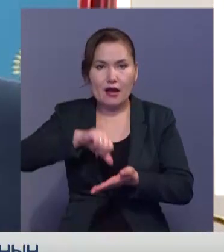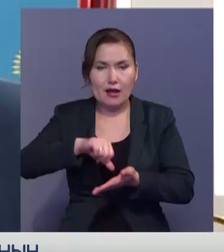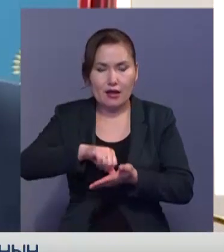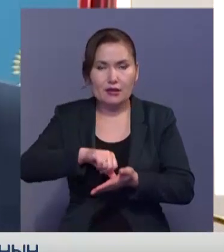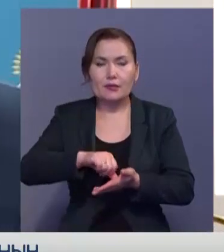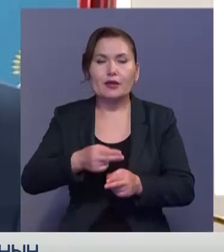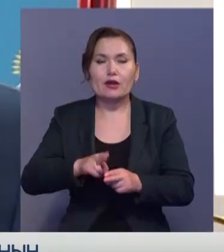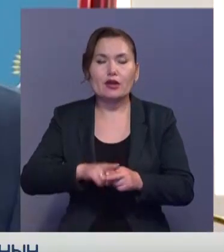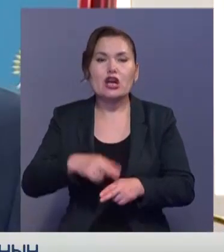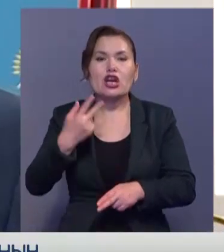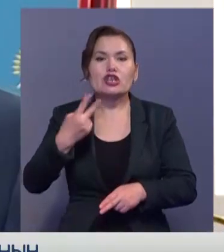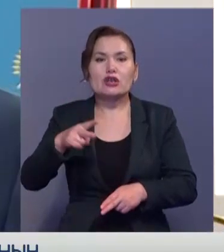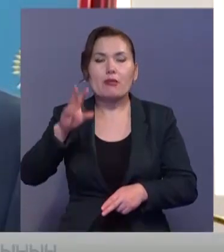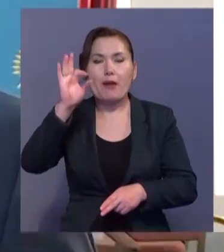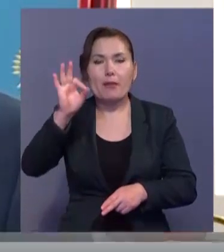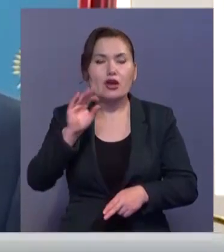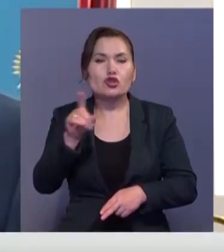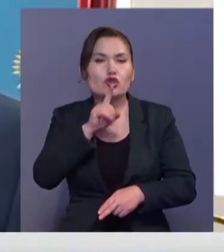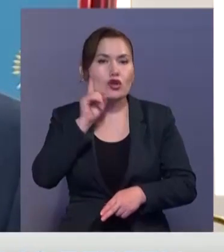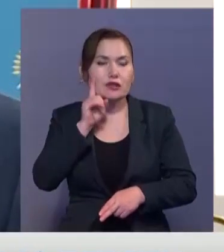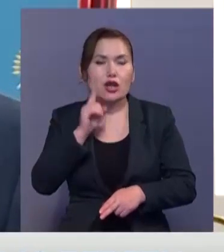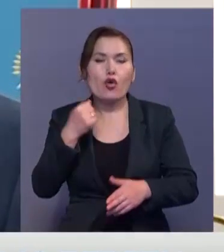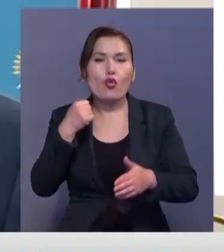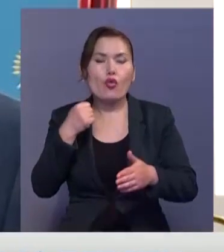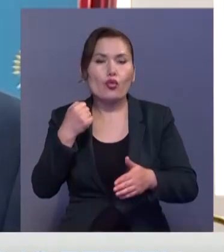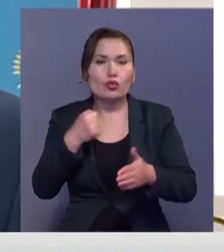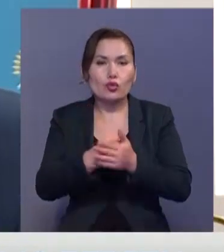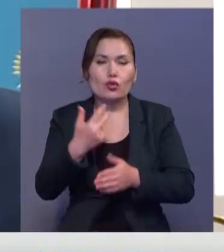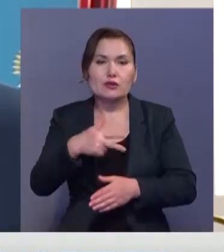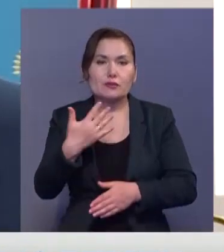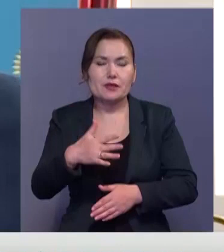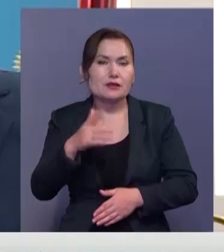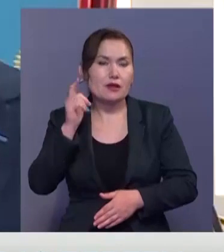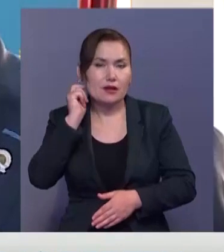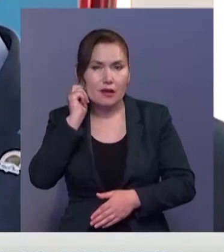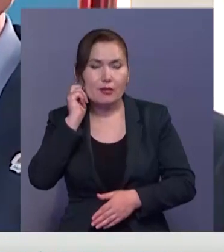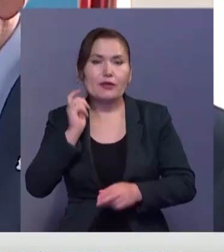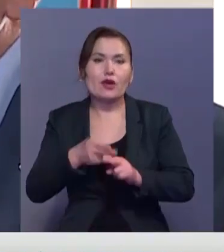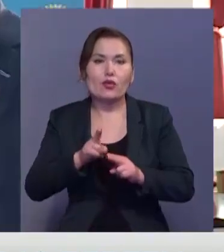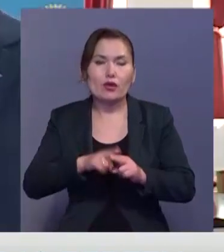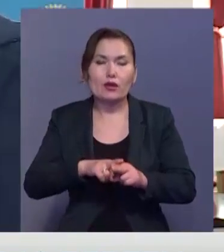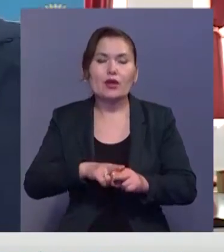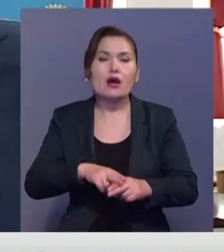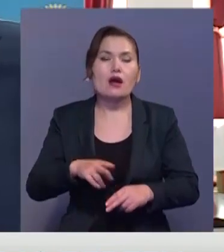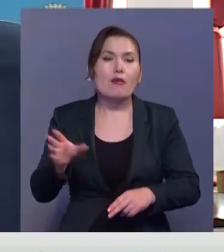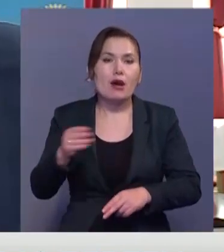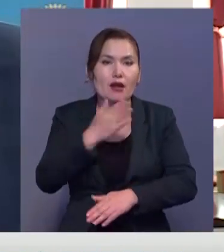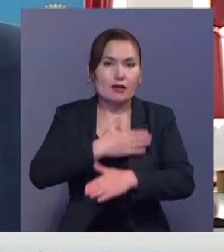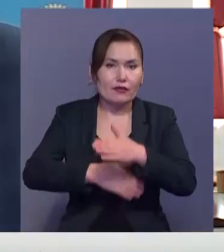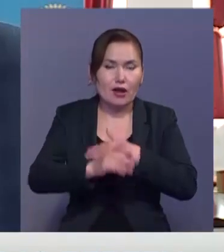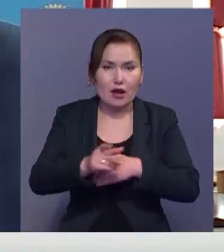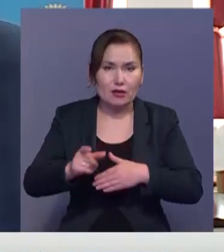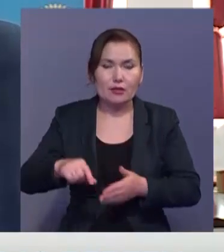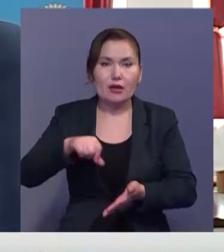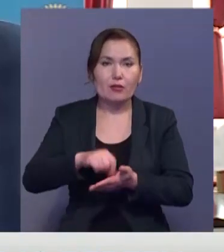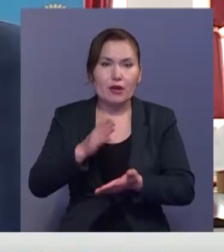астамы жастар, 35 жасқа дейінгі. Сонымен қатар мүмкіншілігі шектеулі әріптестеріміз, азаматтарымыз да бар. Барлық саладан қатысып